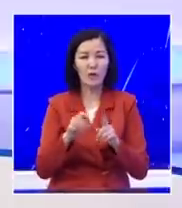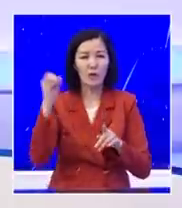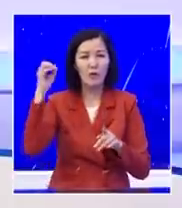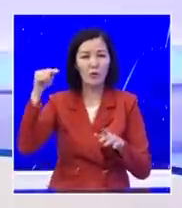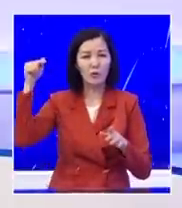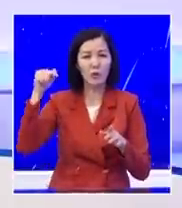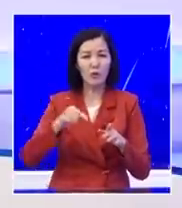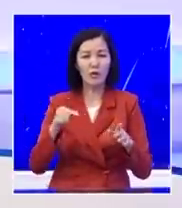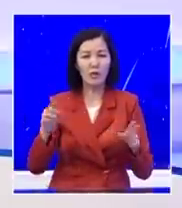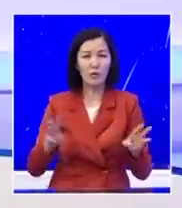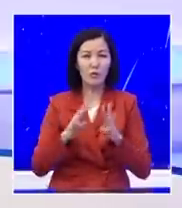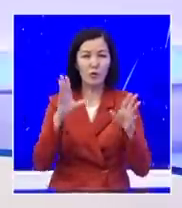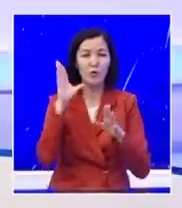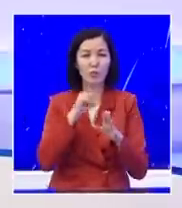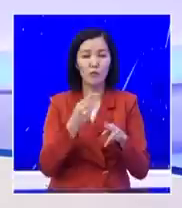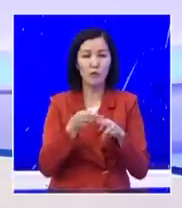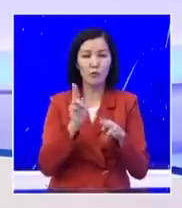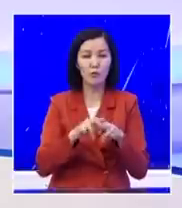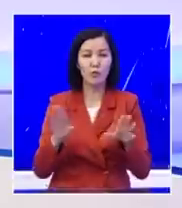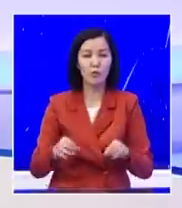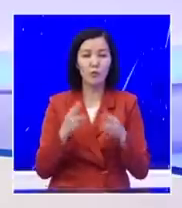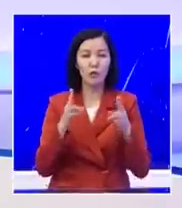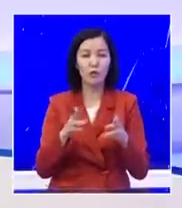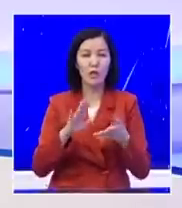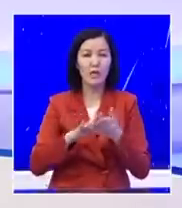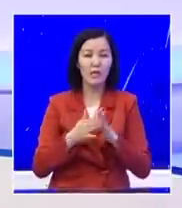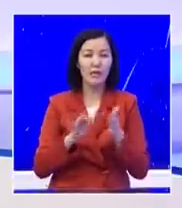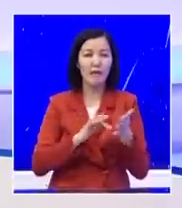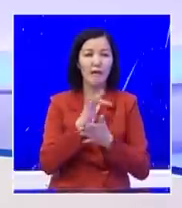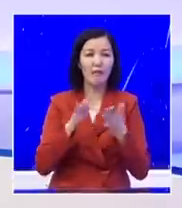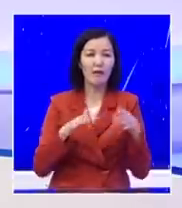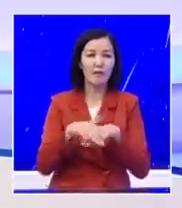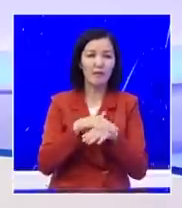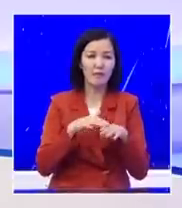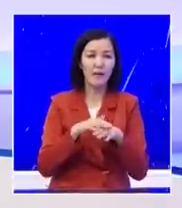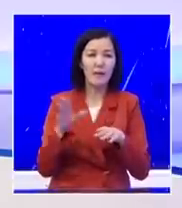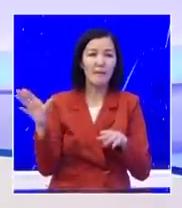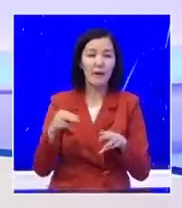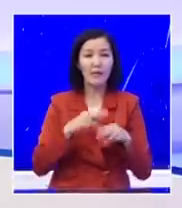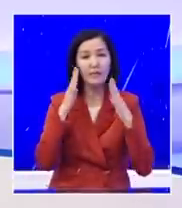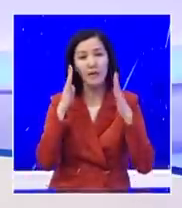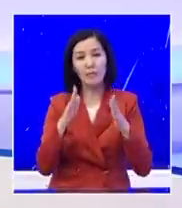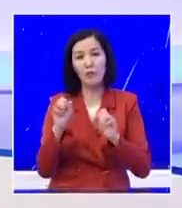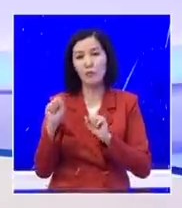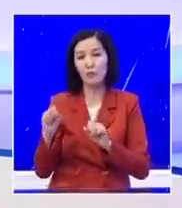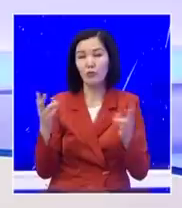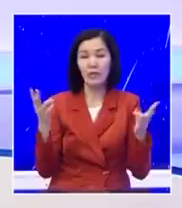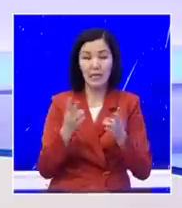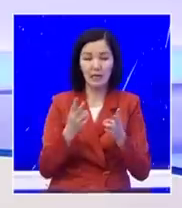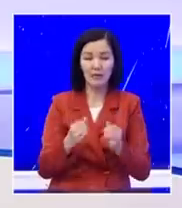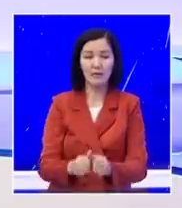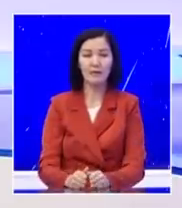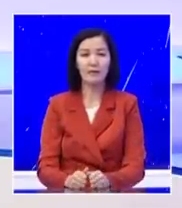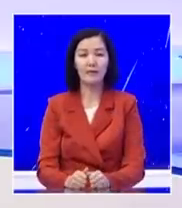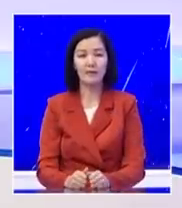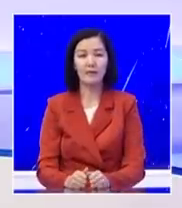сәулелерінен тұтануы мүмкін. Сондықтан төтенше жағдайлар департаменті қалалықтарды да далалықтарды да мейлінше сақтық шараларын